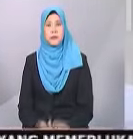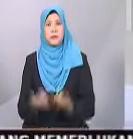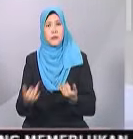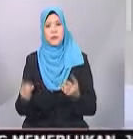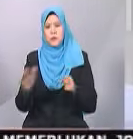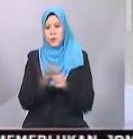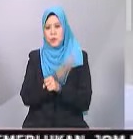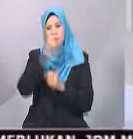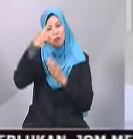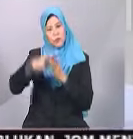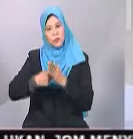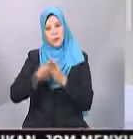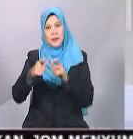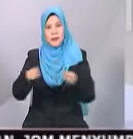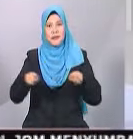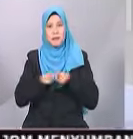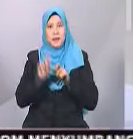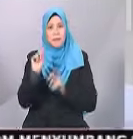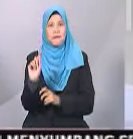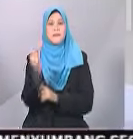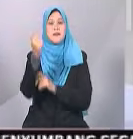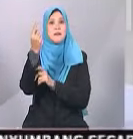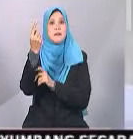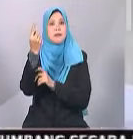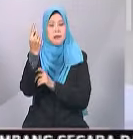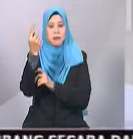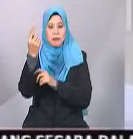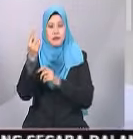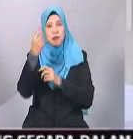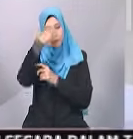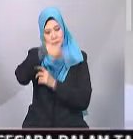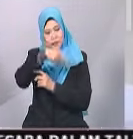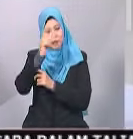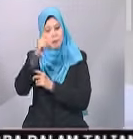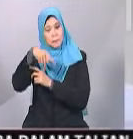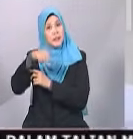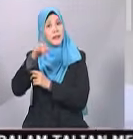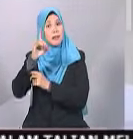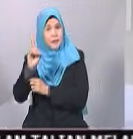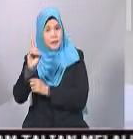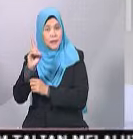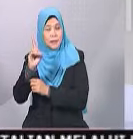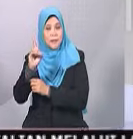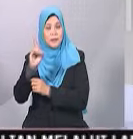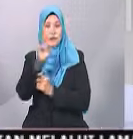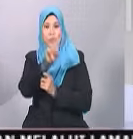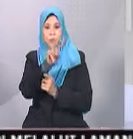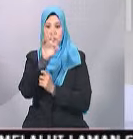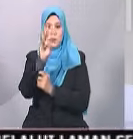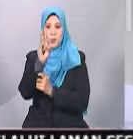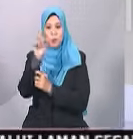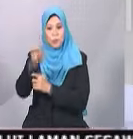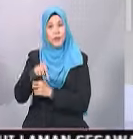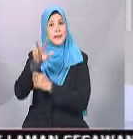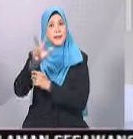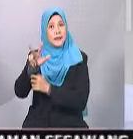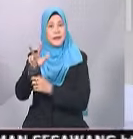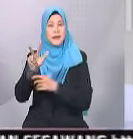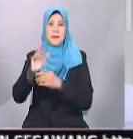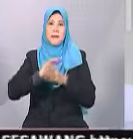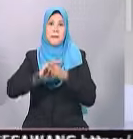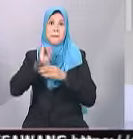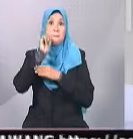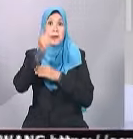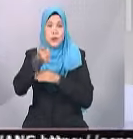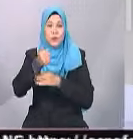Genap sebulan dilaksana, lokasi pertama yang dikenakan Perintah Kawalan Pergerakan diperketatkan PKPD pada 27 Mac lalu ditamatkan